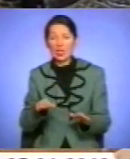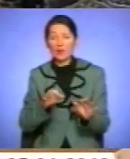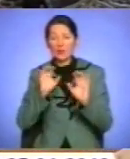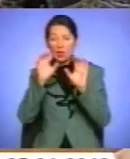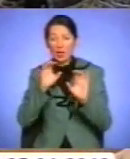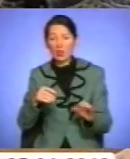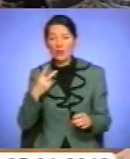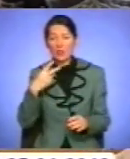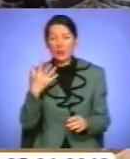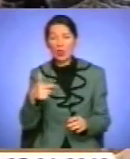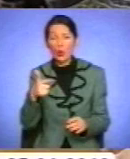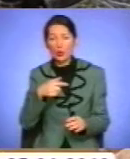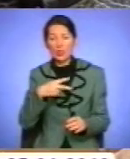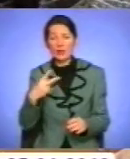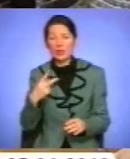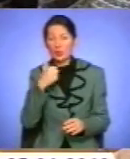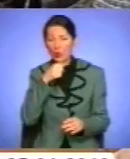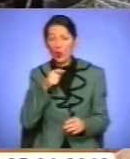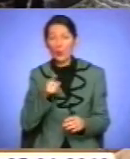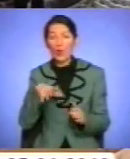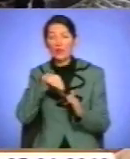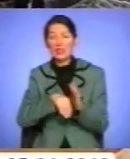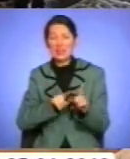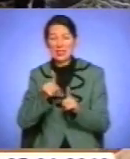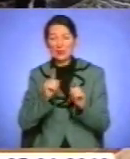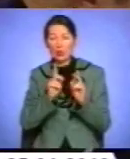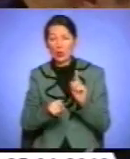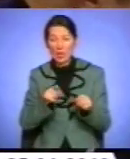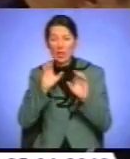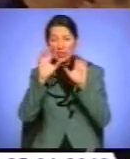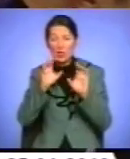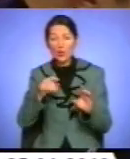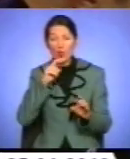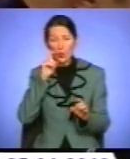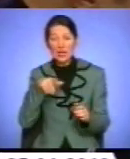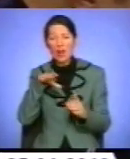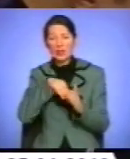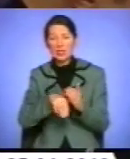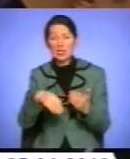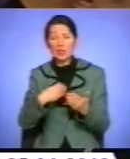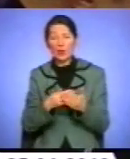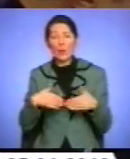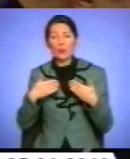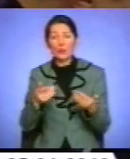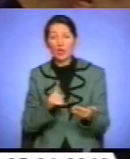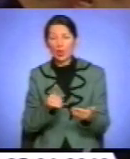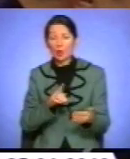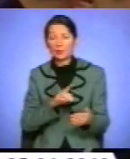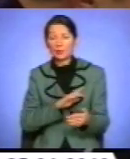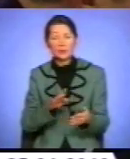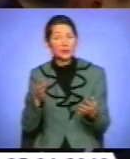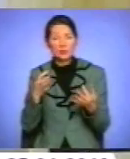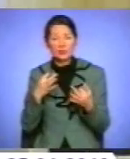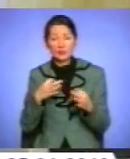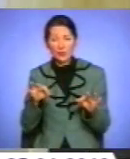грудня 2012 року про внесення змін до деяких законів України і внесли свої пропозиції щодо недопущення